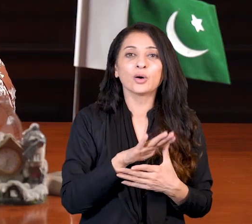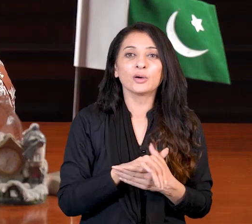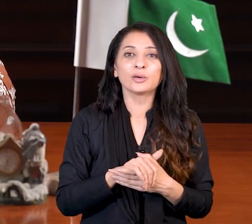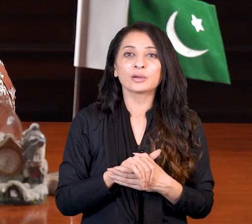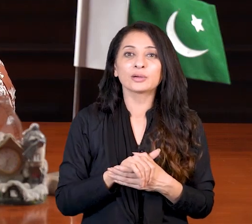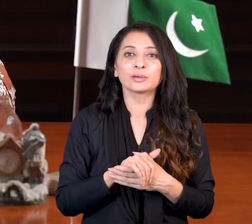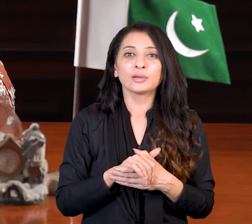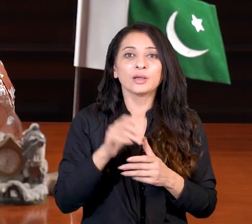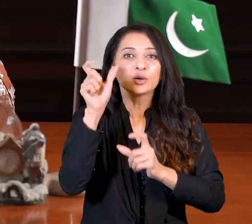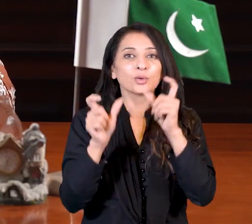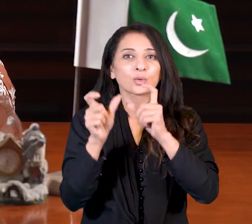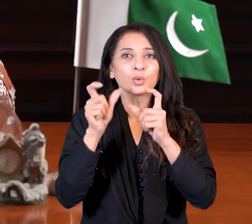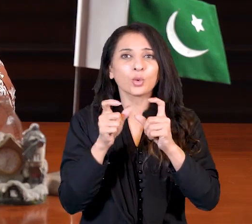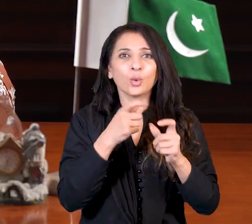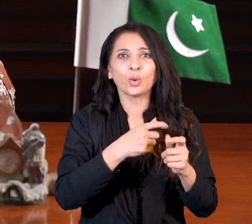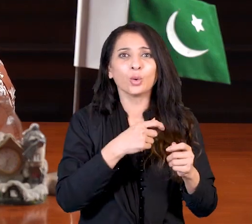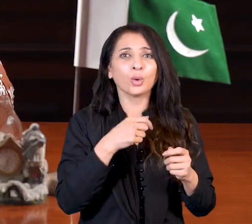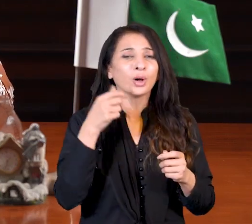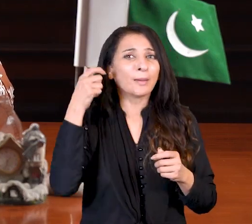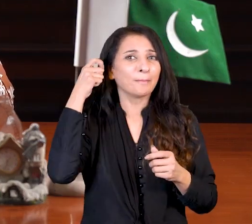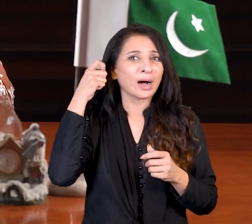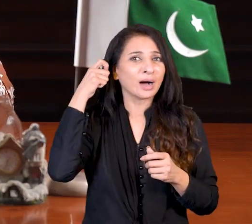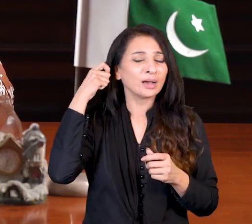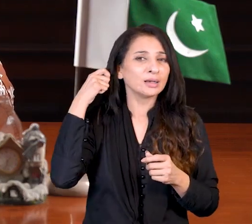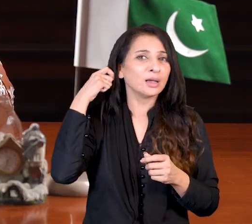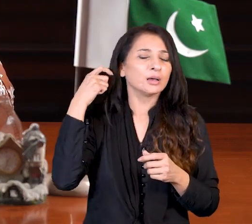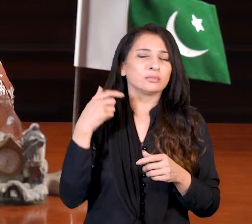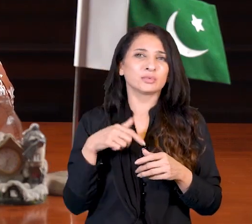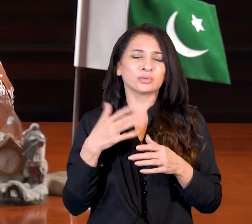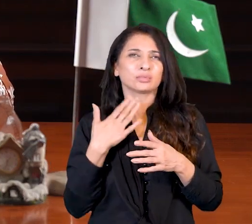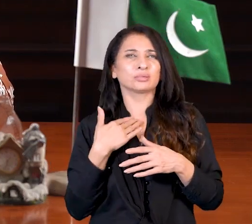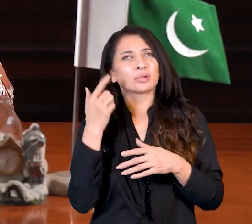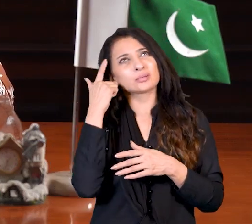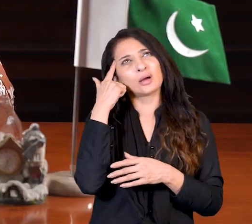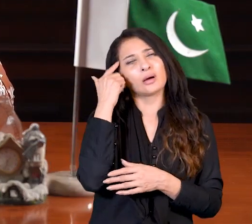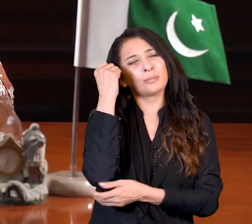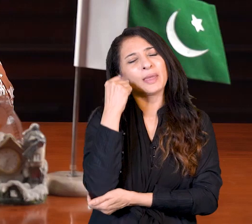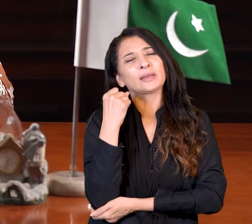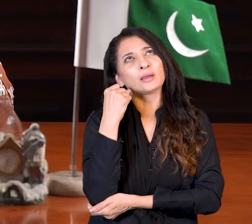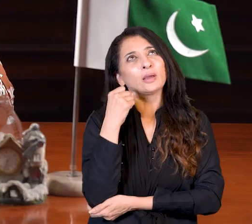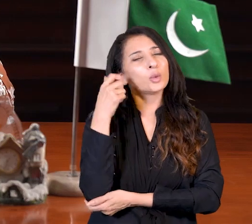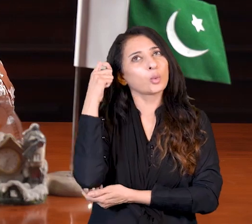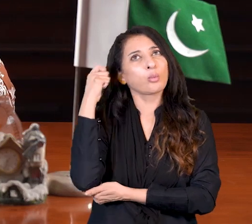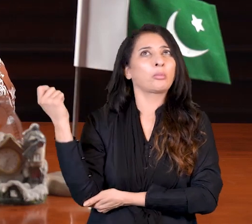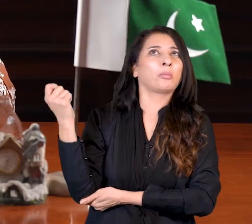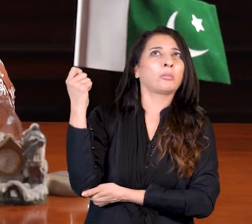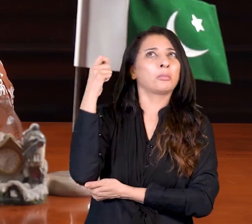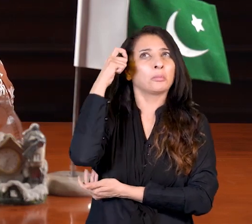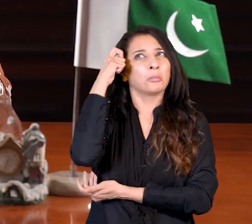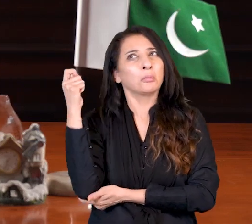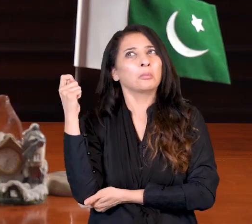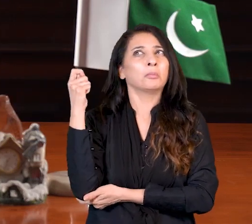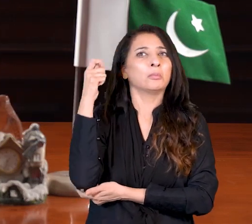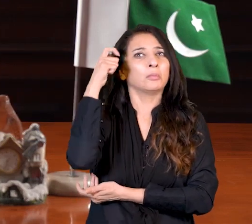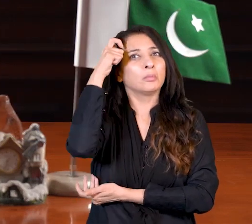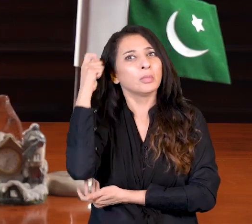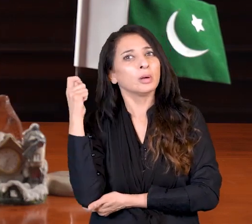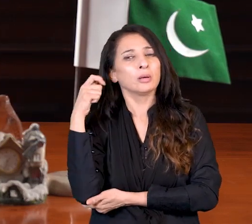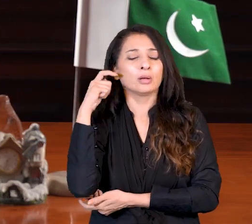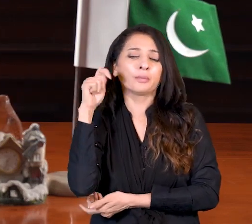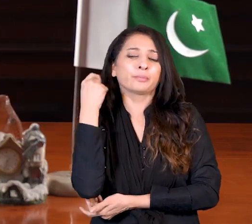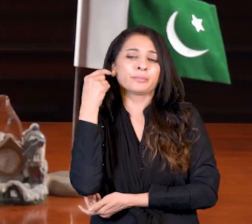कुछ लोगों को हेयर पुलिंग डिसऑर्डर होता है, यानी कि एब्सेंट माइंडेडली बालों को खींचना जड़ से या पुल आउट करना। तो ऑब्वियसली उसमें